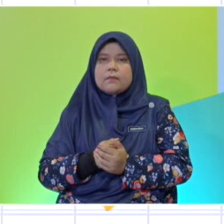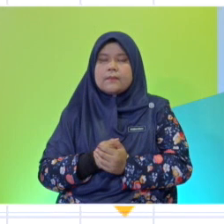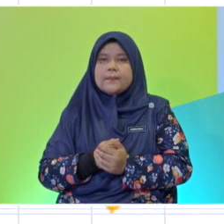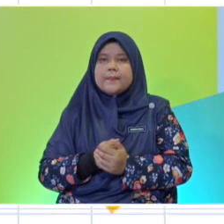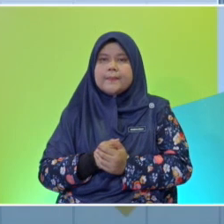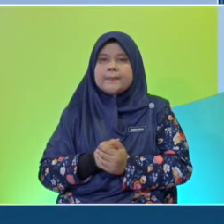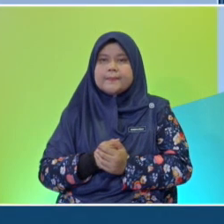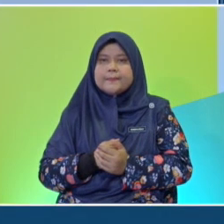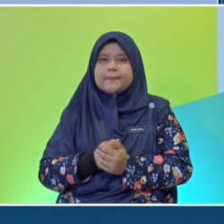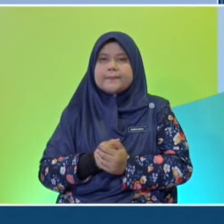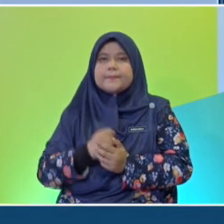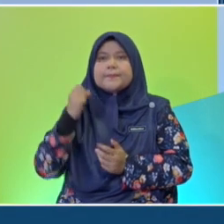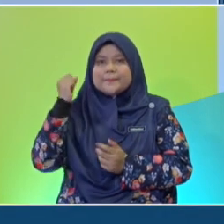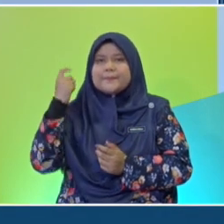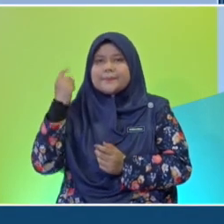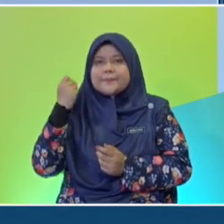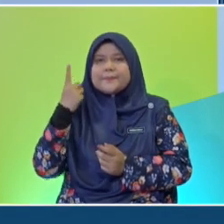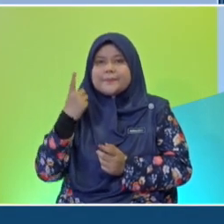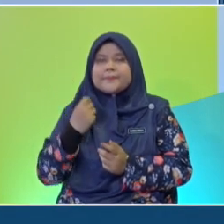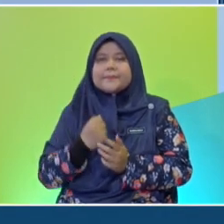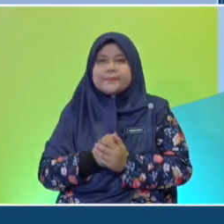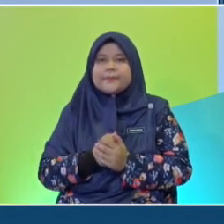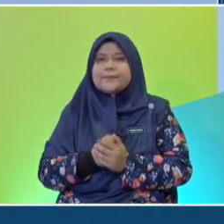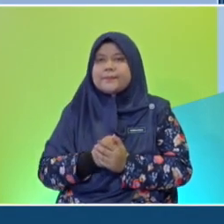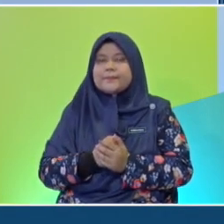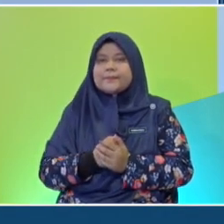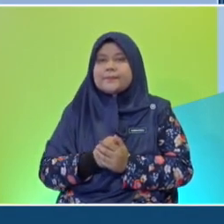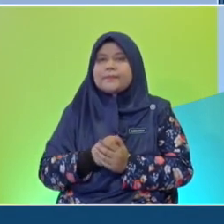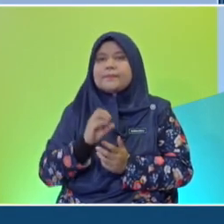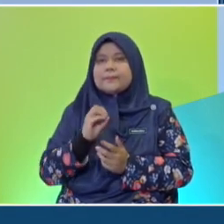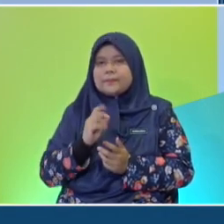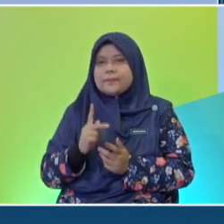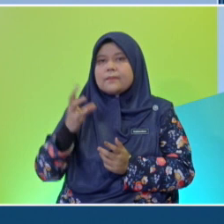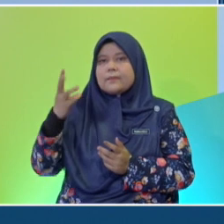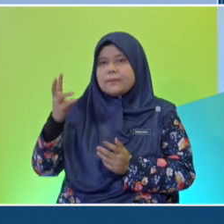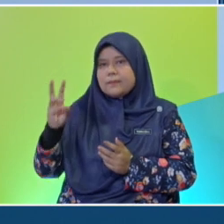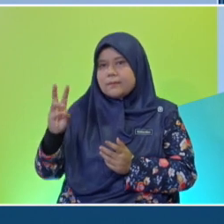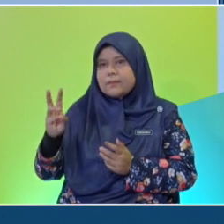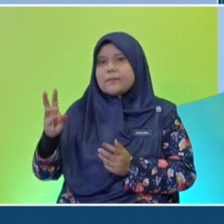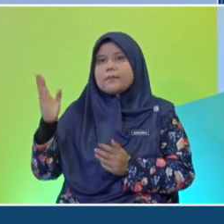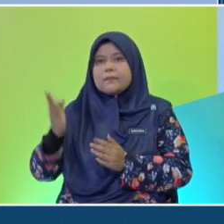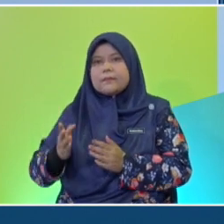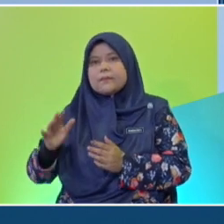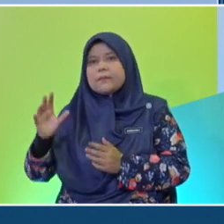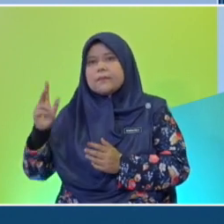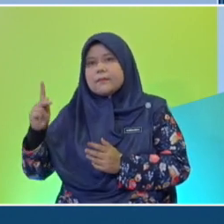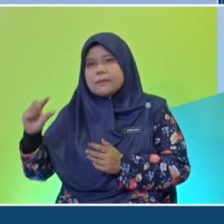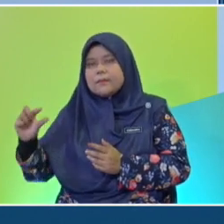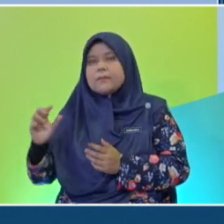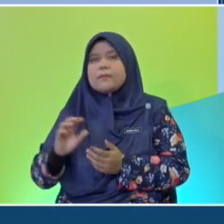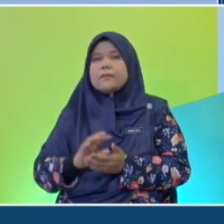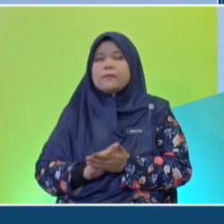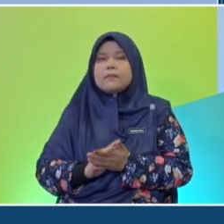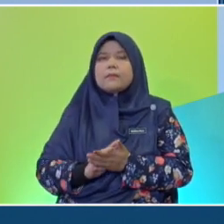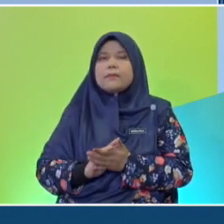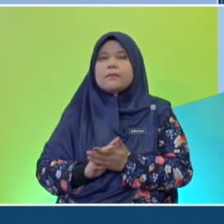baik nah oke jawaban dia adalah 16 tinggi per kilogram Oke jadi untuk itu